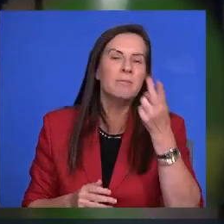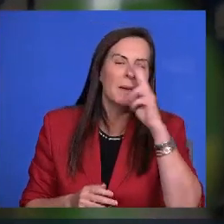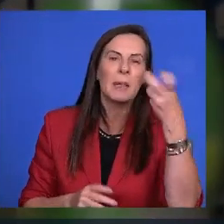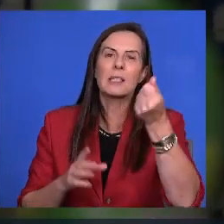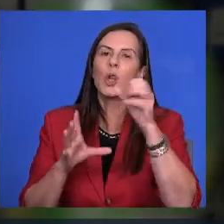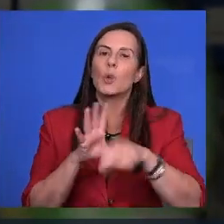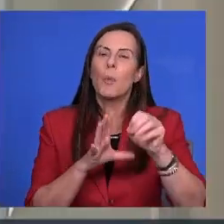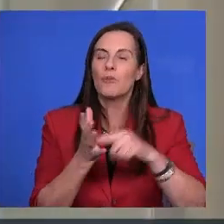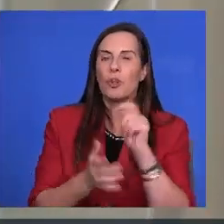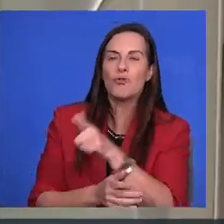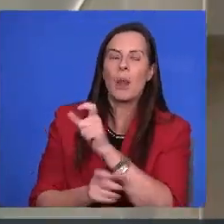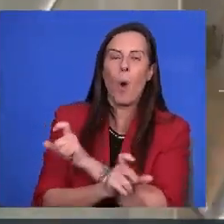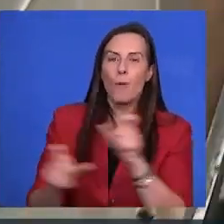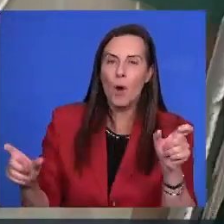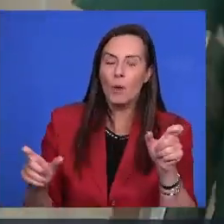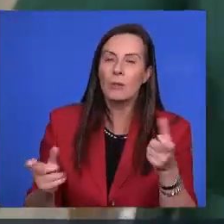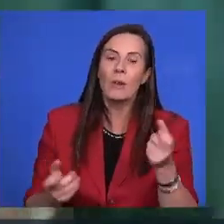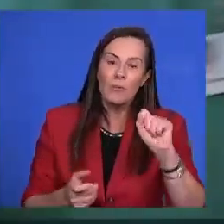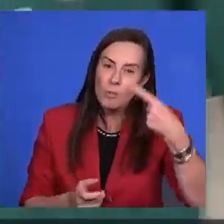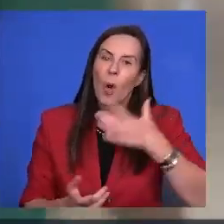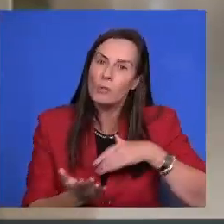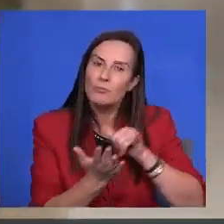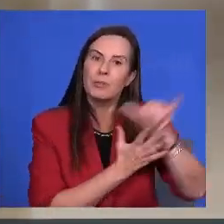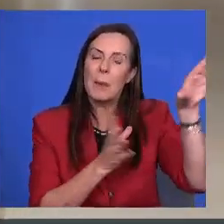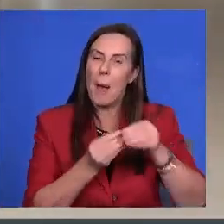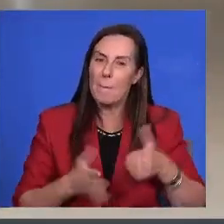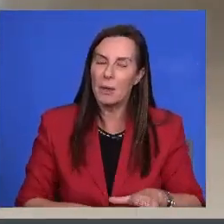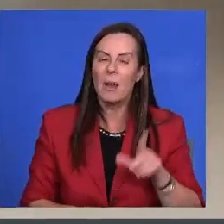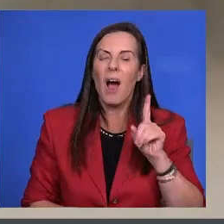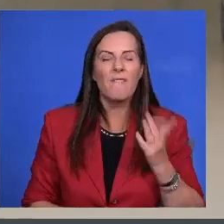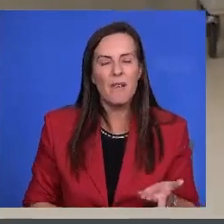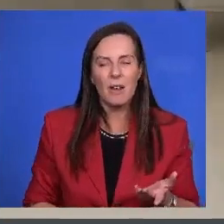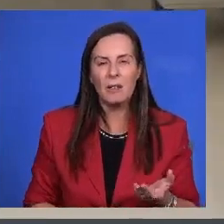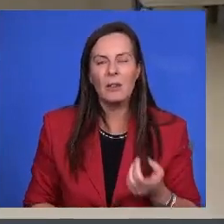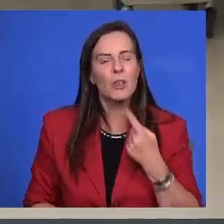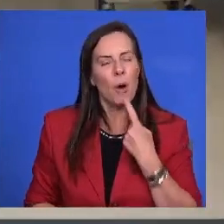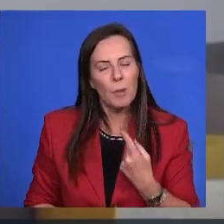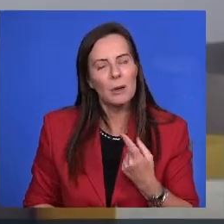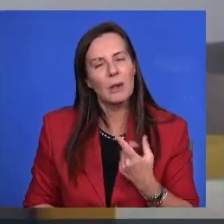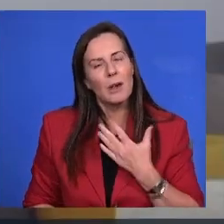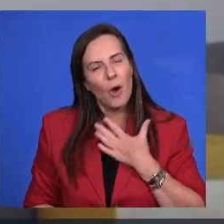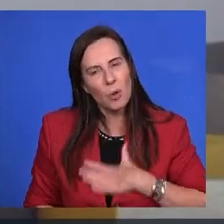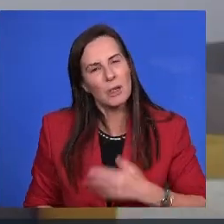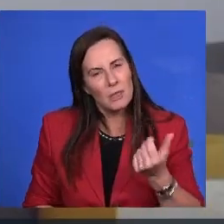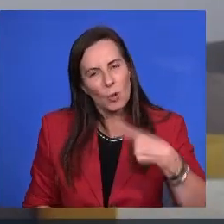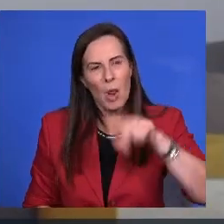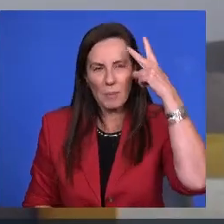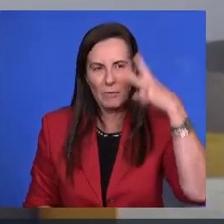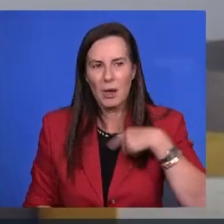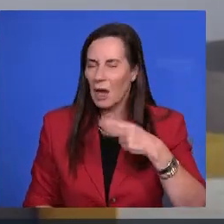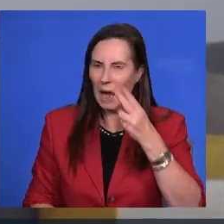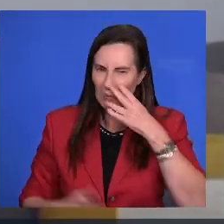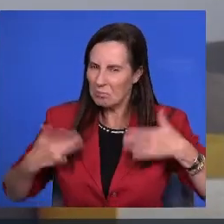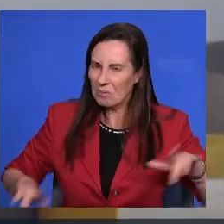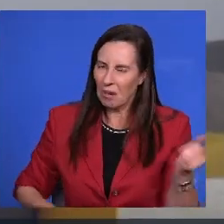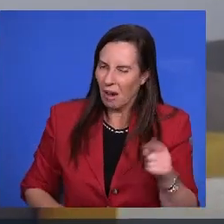החובות ולנסוע בשבוע הבא עם בנה. אבל יותר מכל היא מייחלת לקצת יותר הבנה. אני לא מנסה לברוח, אני לא בורחת